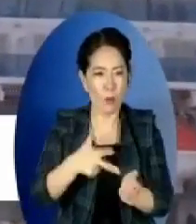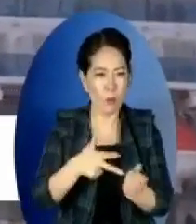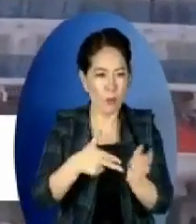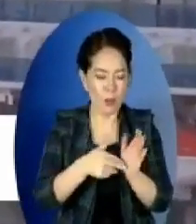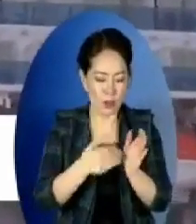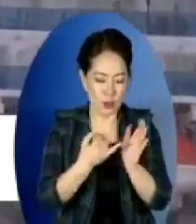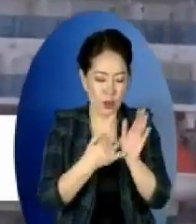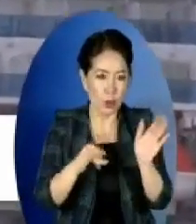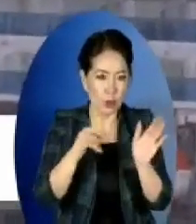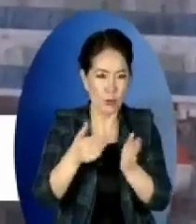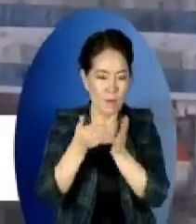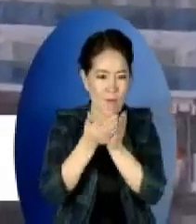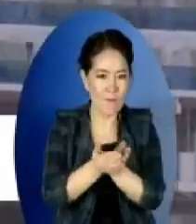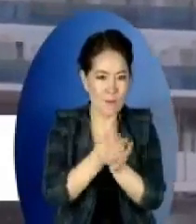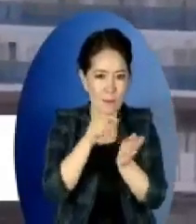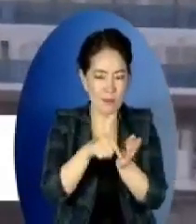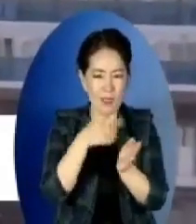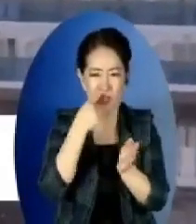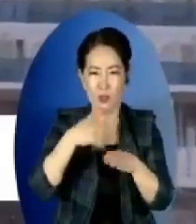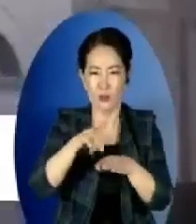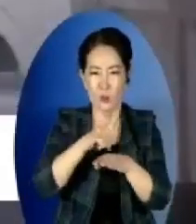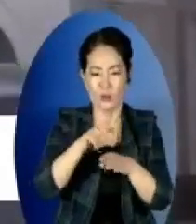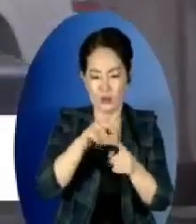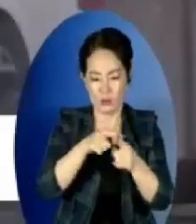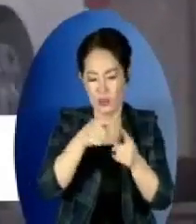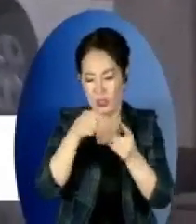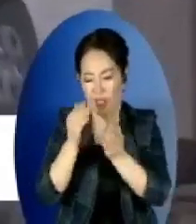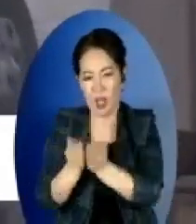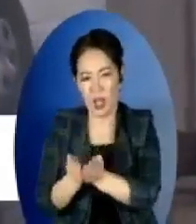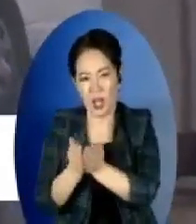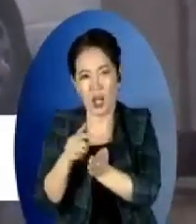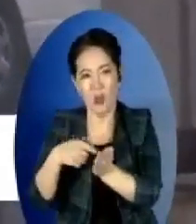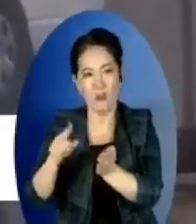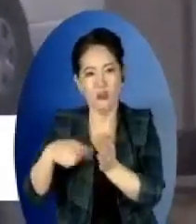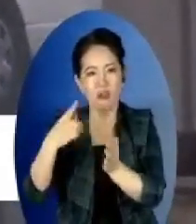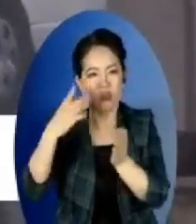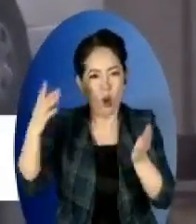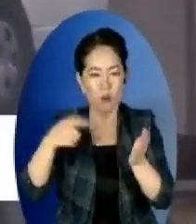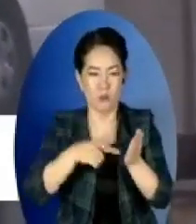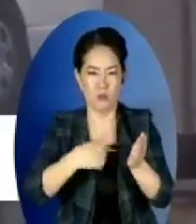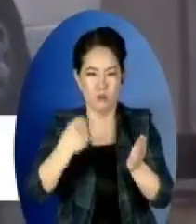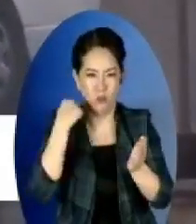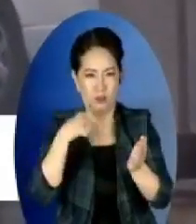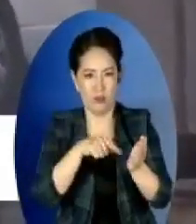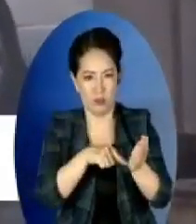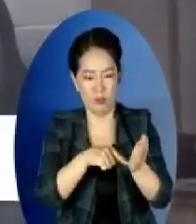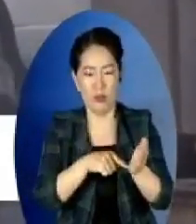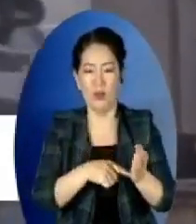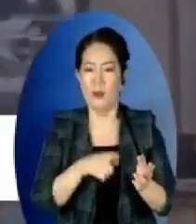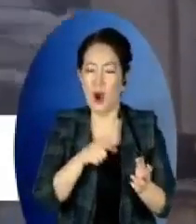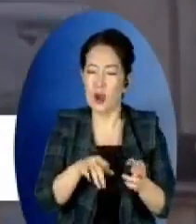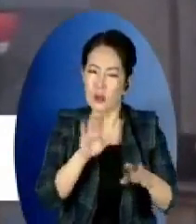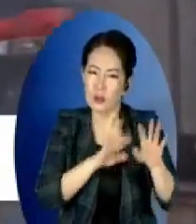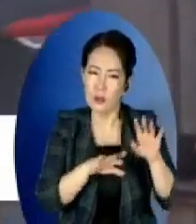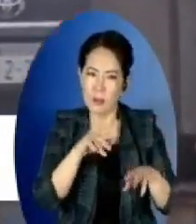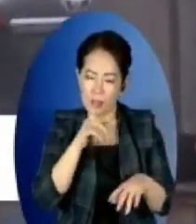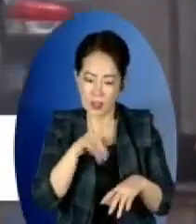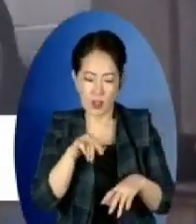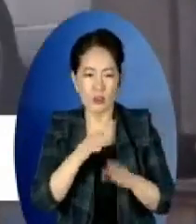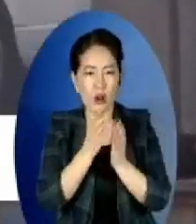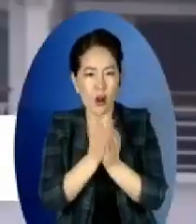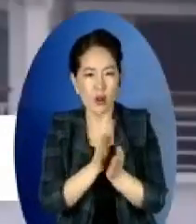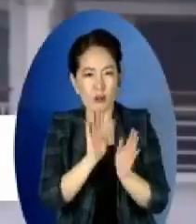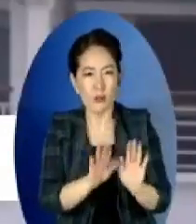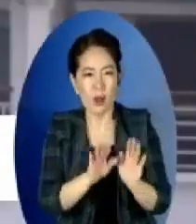зорчигчтой Diamond Princess хөлөг Хятад улсаас гадна вирусын тархалтын хамгийн том голомтод тооцогдож байна. Өнөөдрийн байдлаар энэ хөлөг